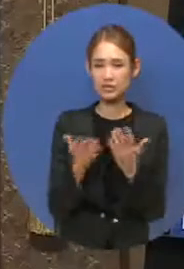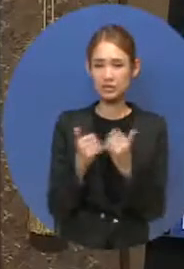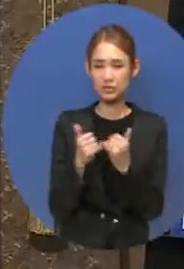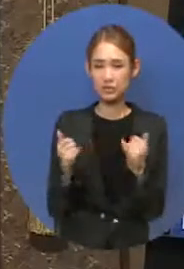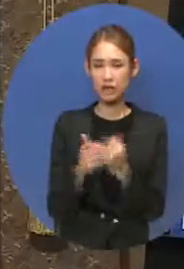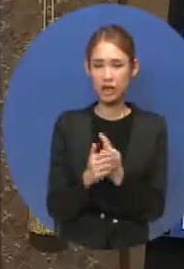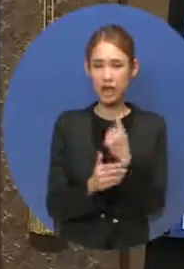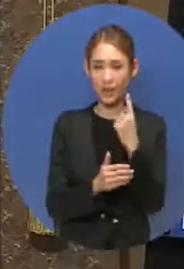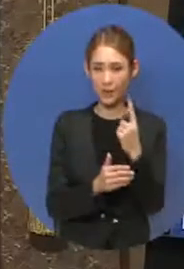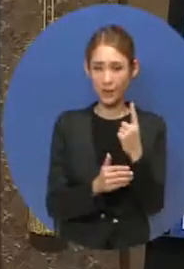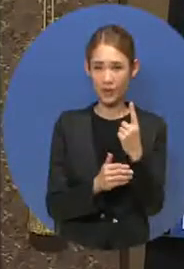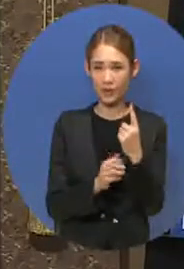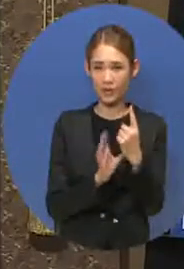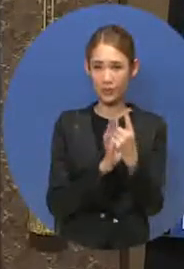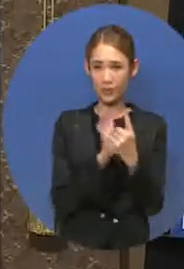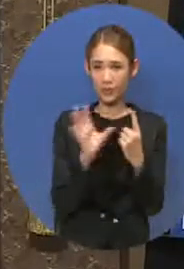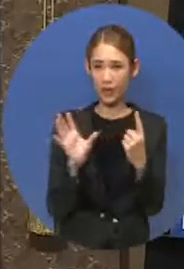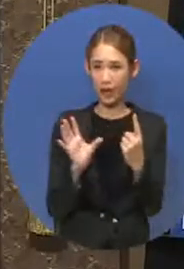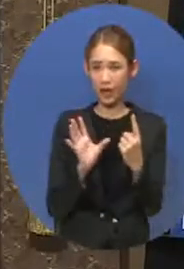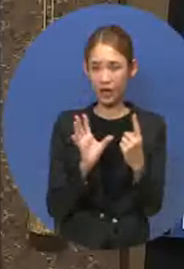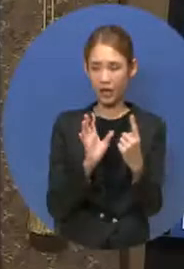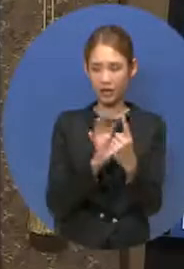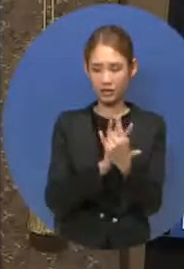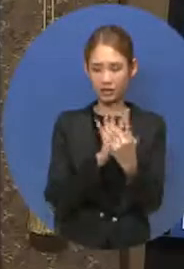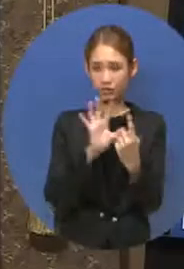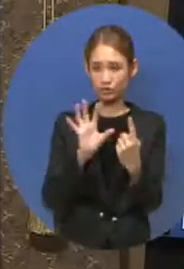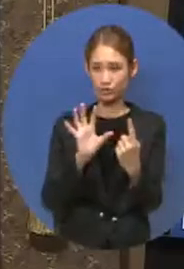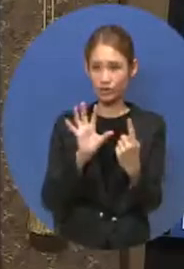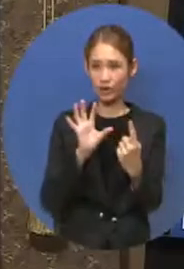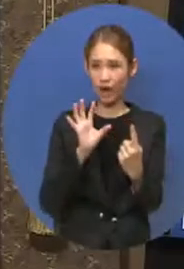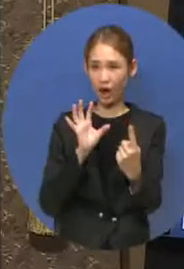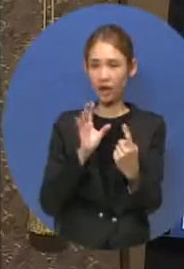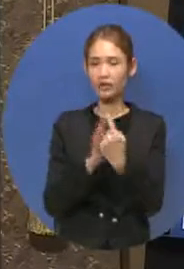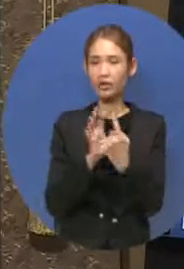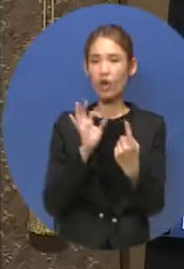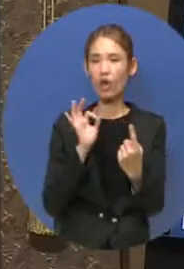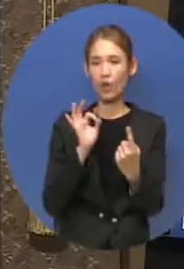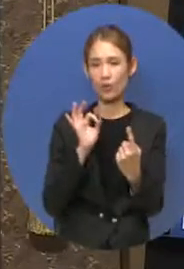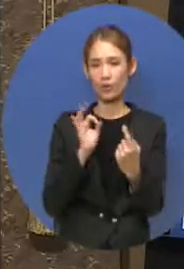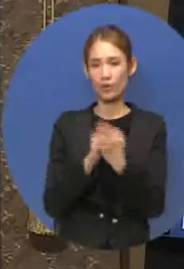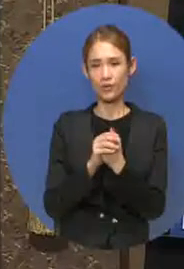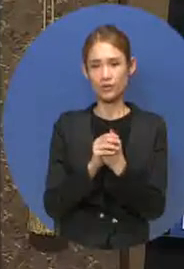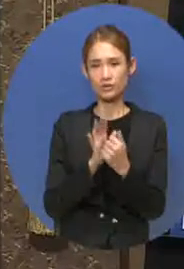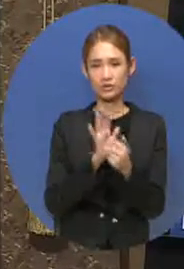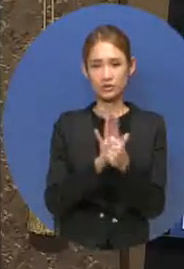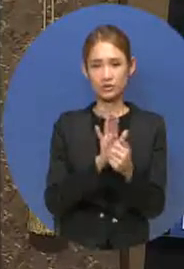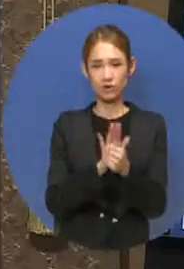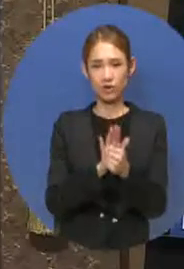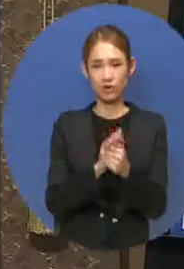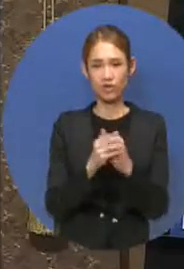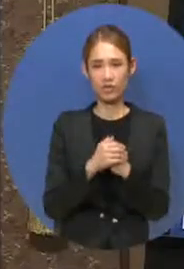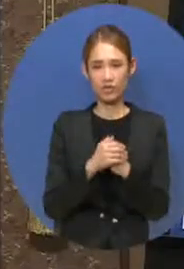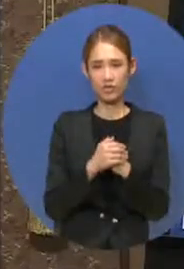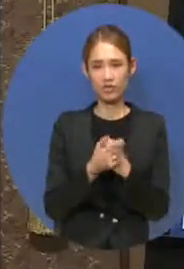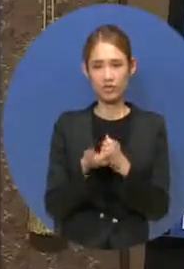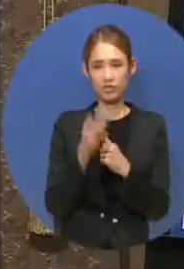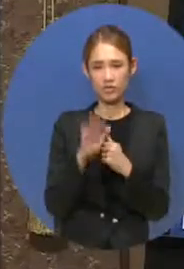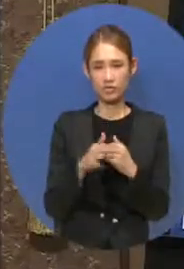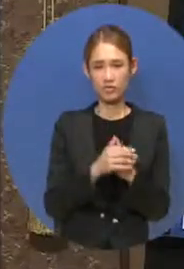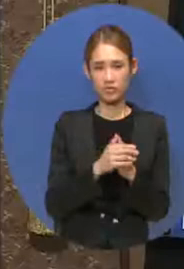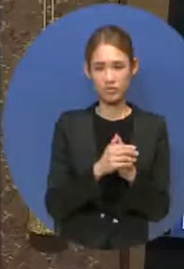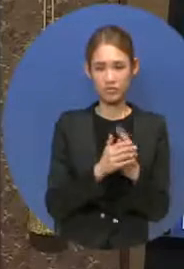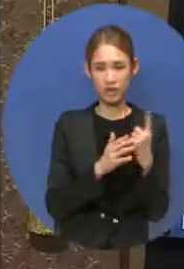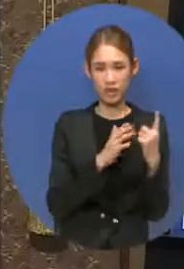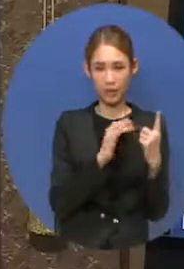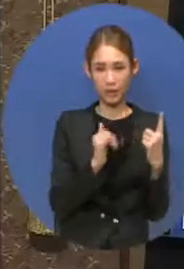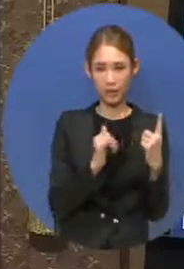한 명이 발달장애, 다수의 발달장애, 최소 10명 정도의 발달장애인을 지원했었거든요. 그런데 예. 이 사업은 직원